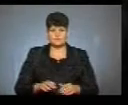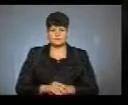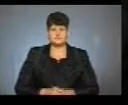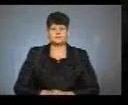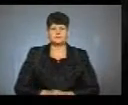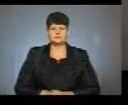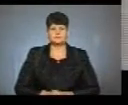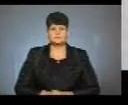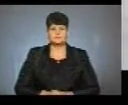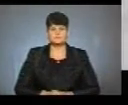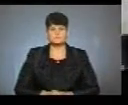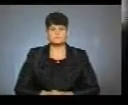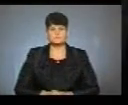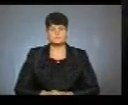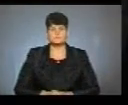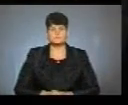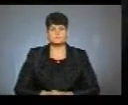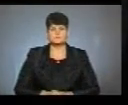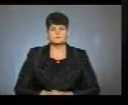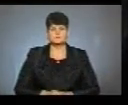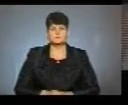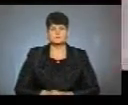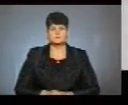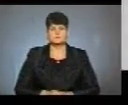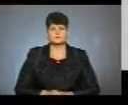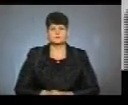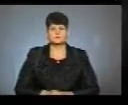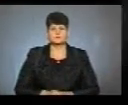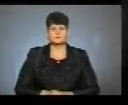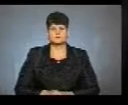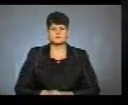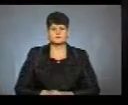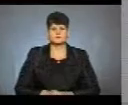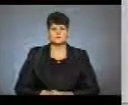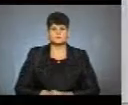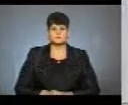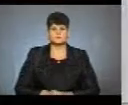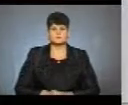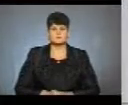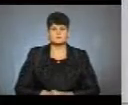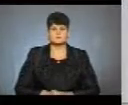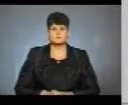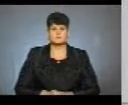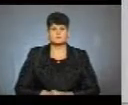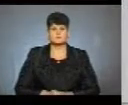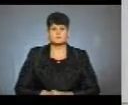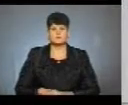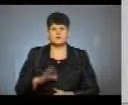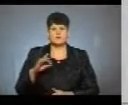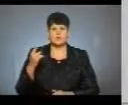Андрій Бодак, Анастасія Чичко, Андрій Прокопів. Новини на Суспільному. Тернопіль. В області